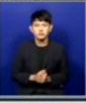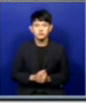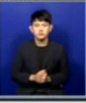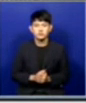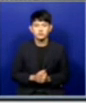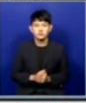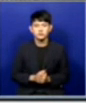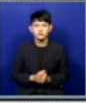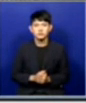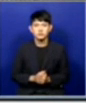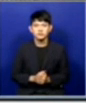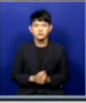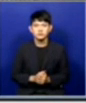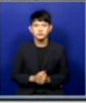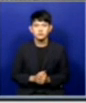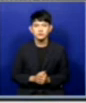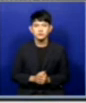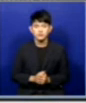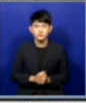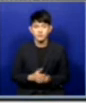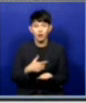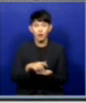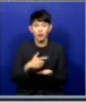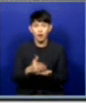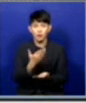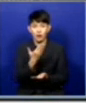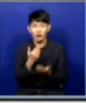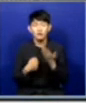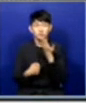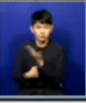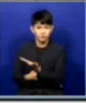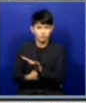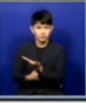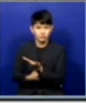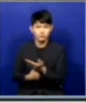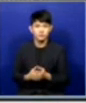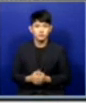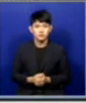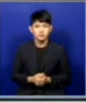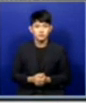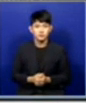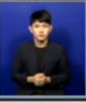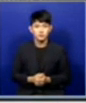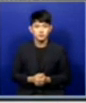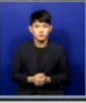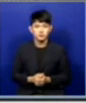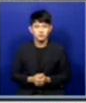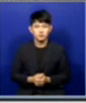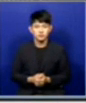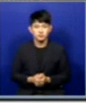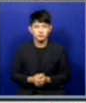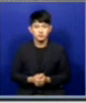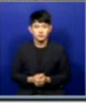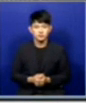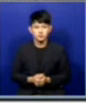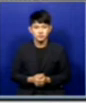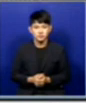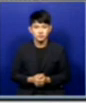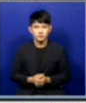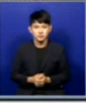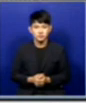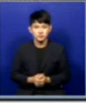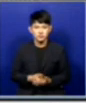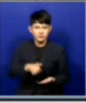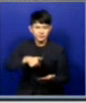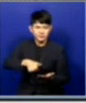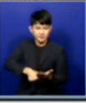อันนี้คือความคืบหน้าของมาตรการซอฟต์โลนนะคะสินเชื่อที่รัฐบาลอนุมัติ